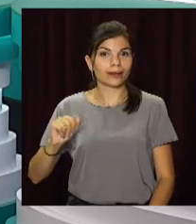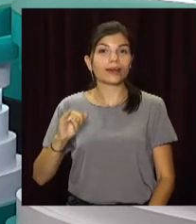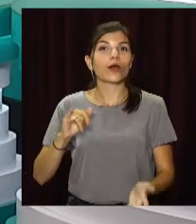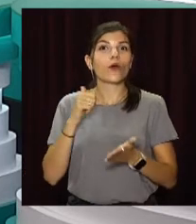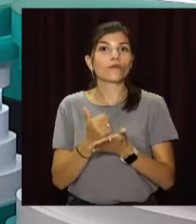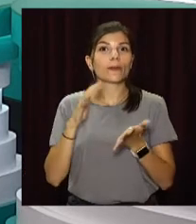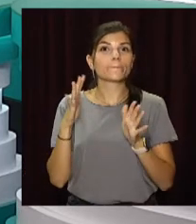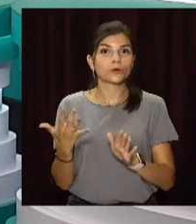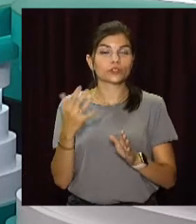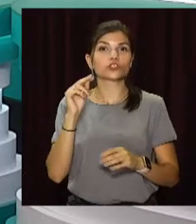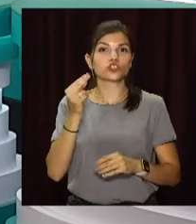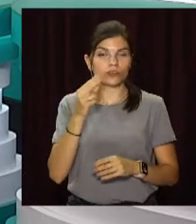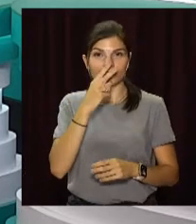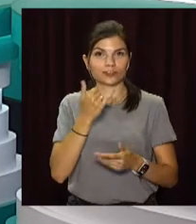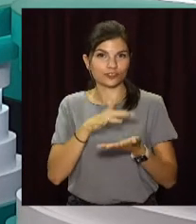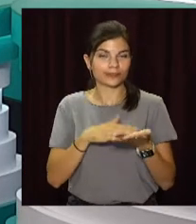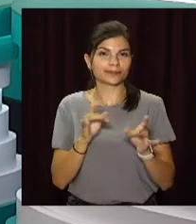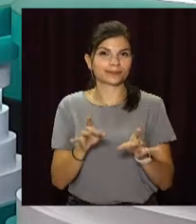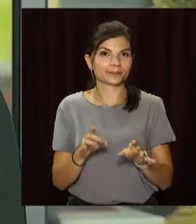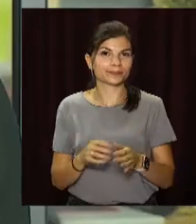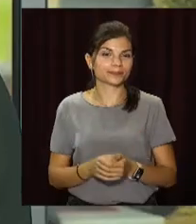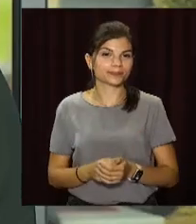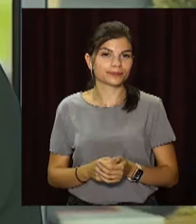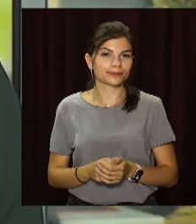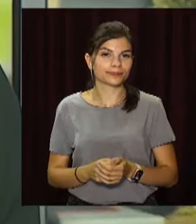І про головні події четверга дивіться просто зараз.